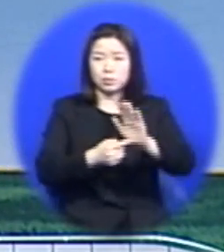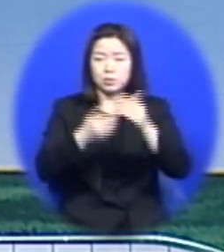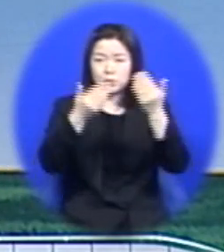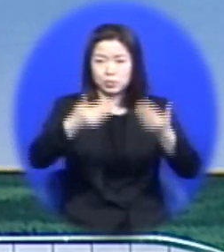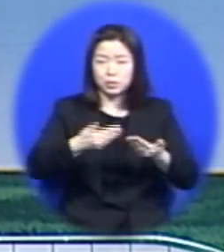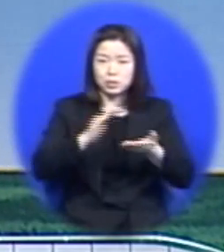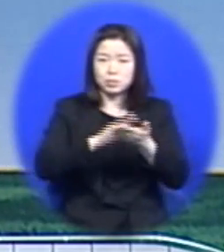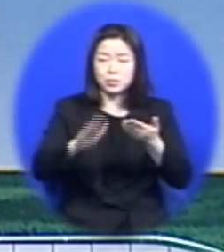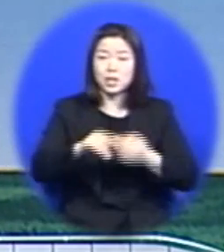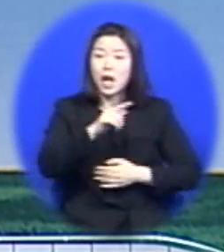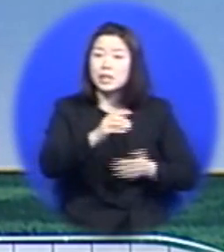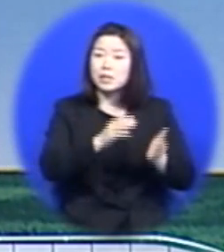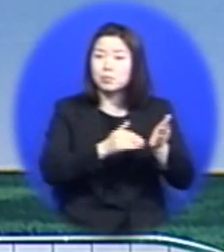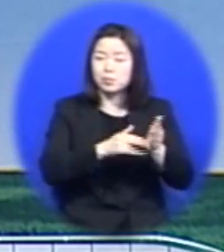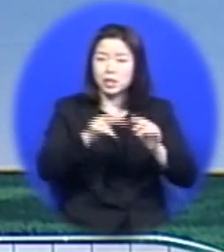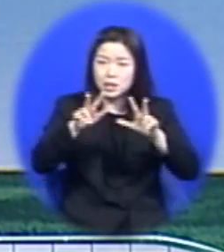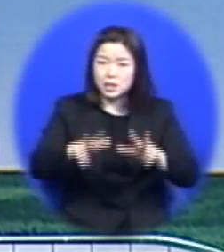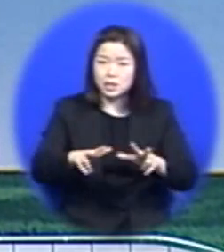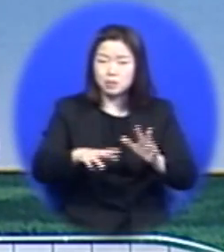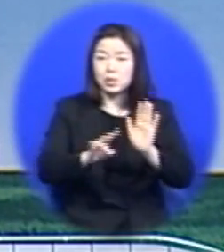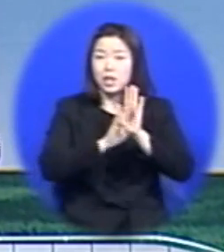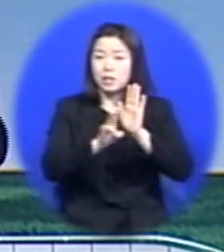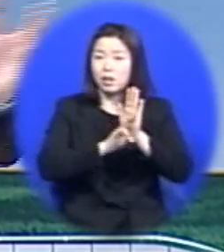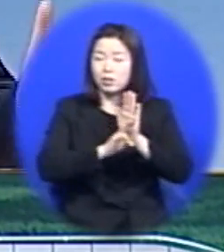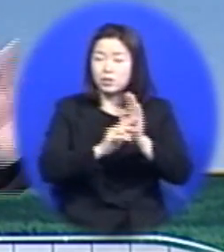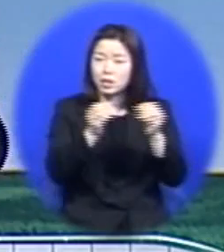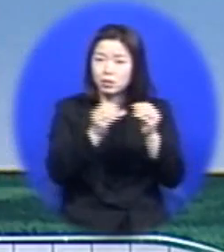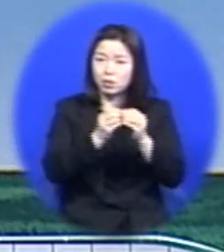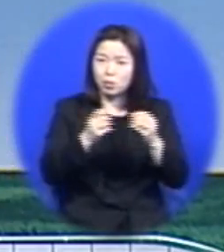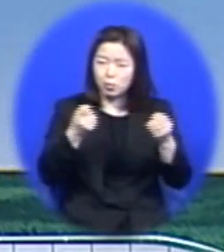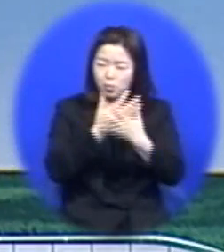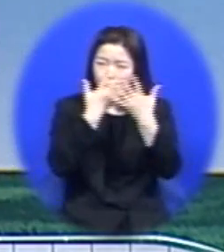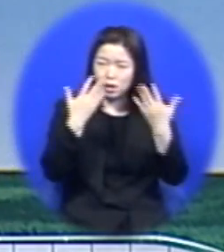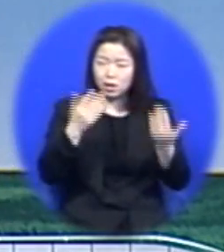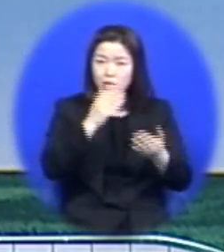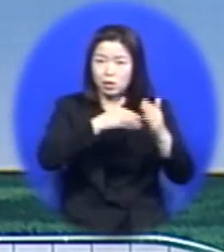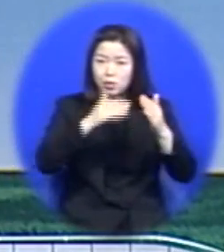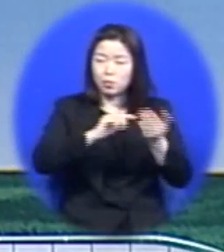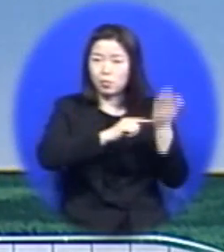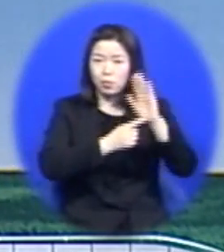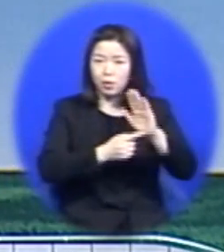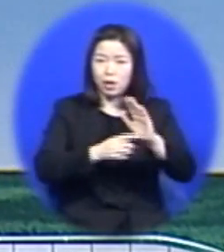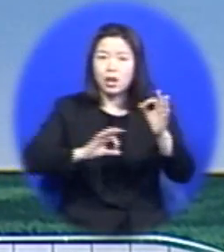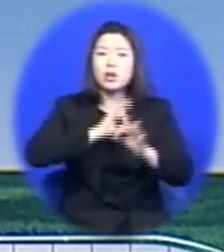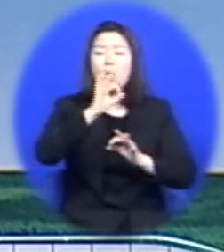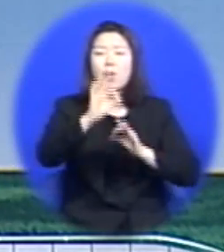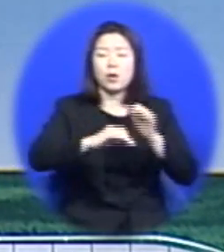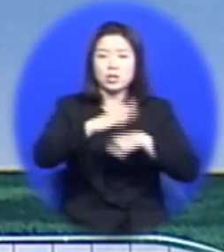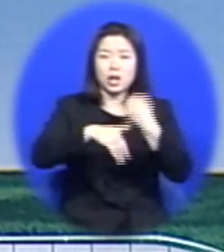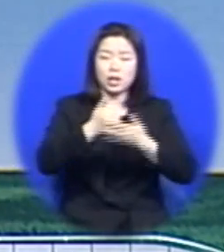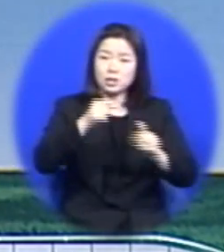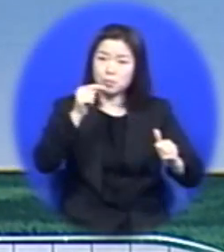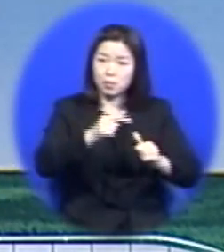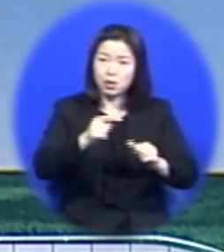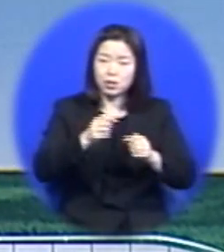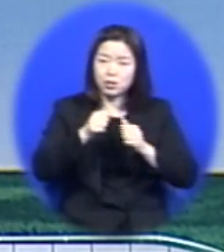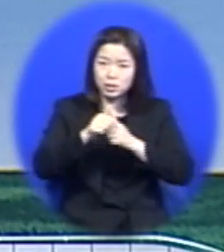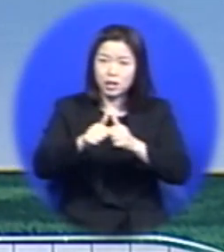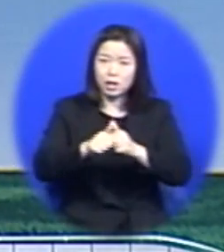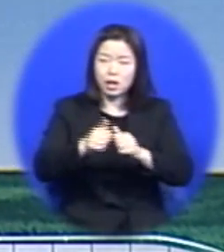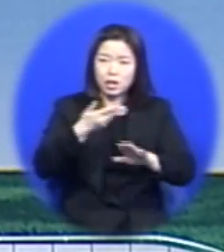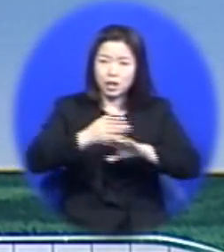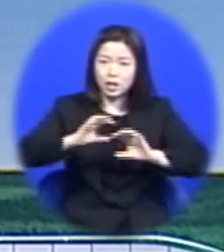주셨습니다. 그 비밀이 지금은 예언자들의 글로 환히 공개되고 영원하신 하나님의 명을 따라 모든 이방인들에게